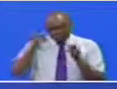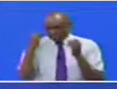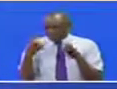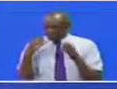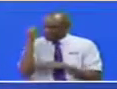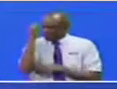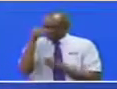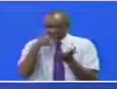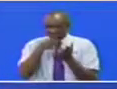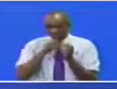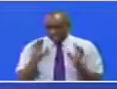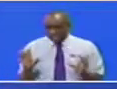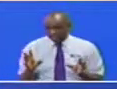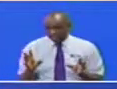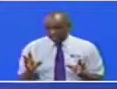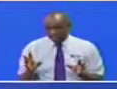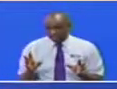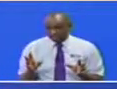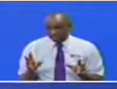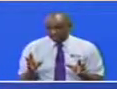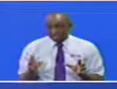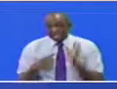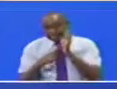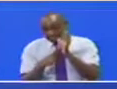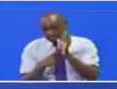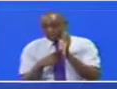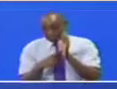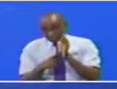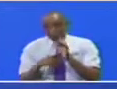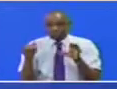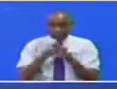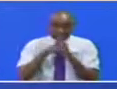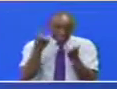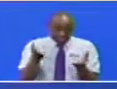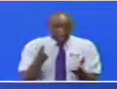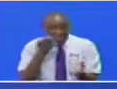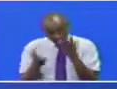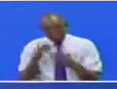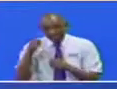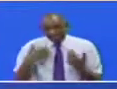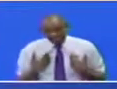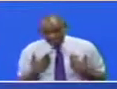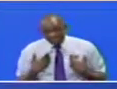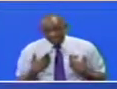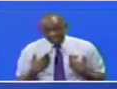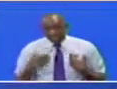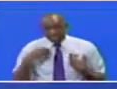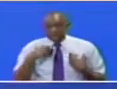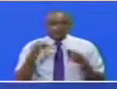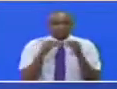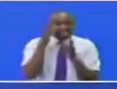ya siasa, kama hiyo kuchangia kule, kuna wanachangia iwe ni baraza,